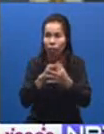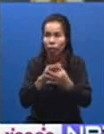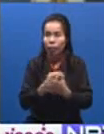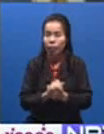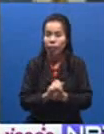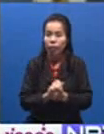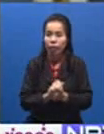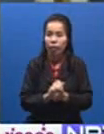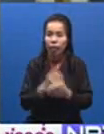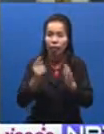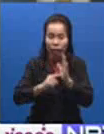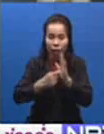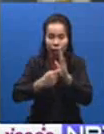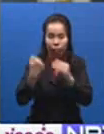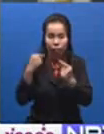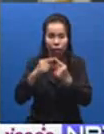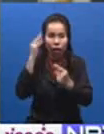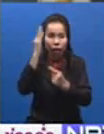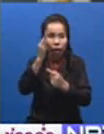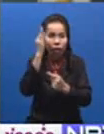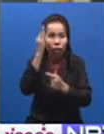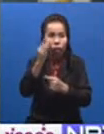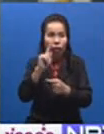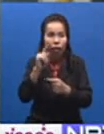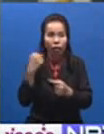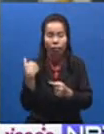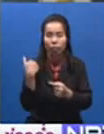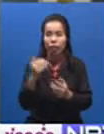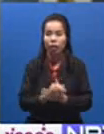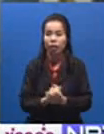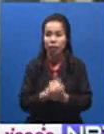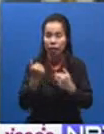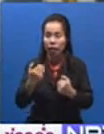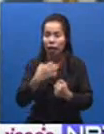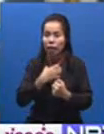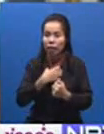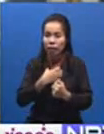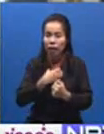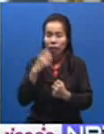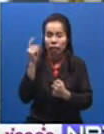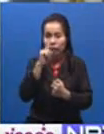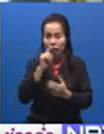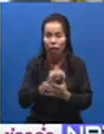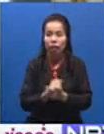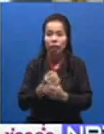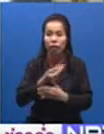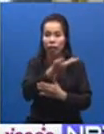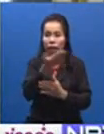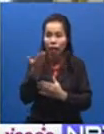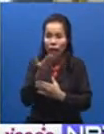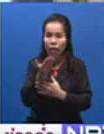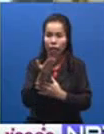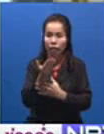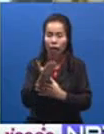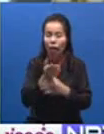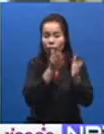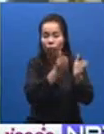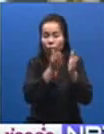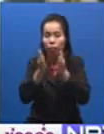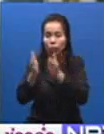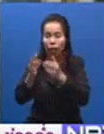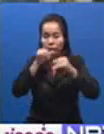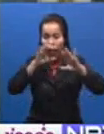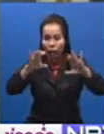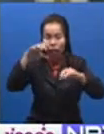ดในกระแสแล้วในอนาคตนั้นนะครับผมอยากจะให้ทุกๆภาคส่วนนะครับ